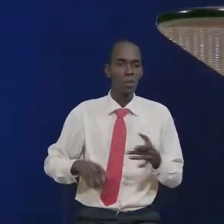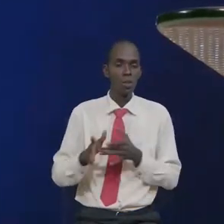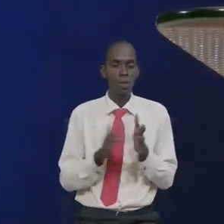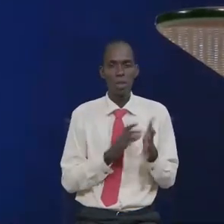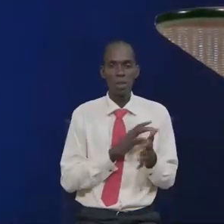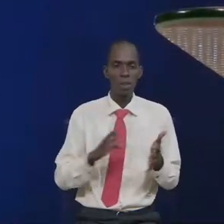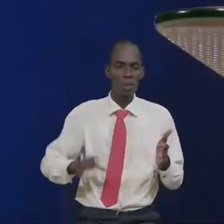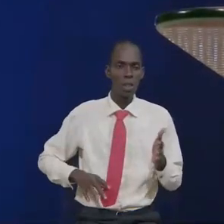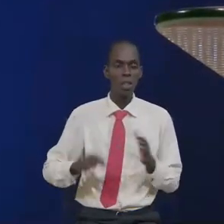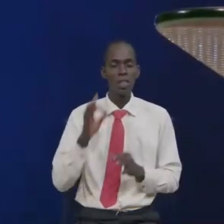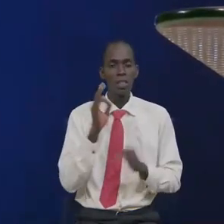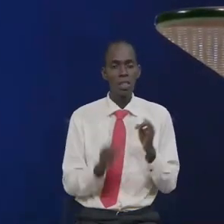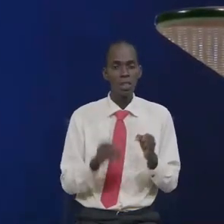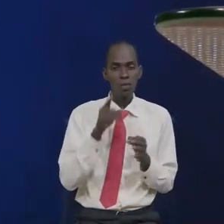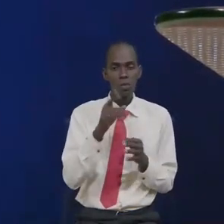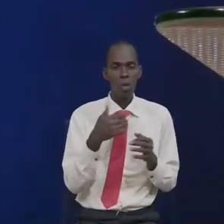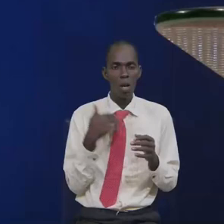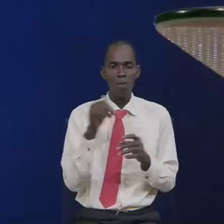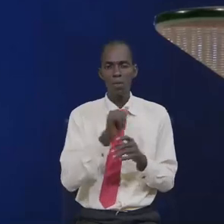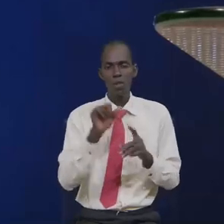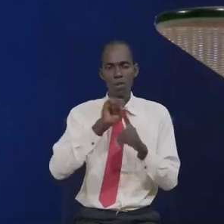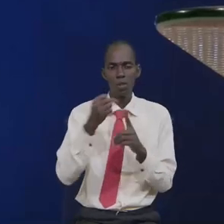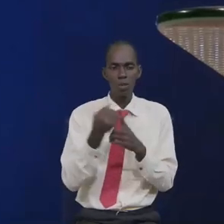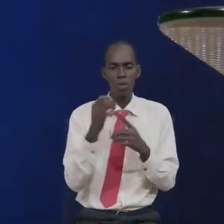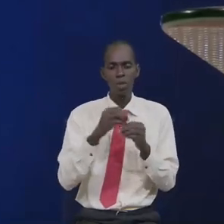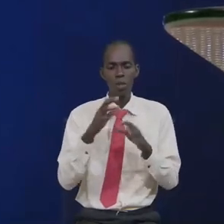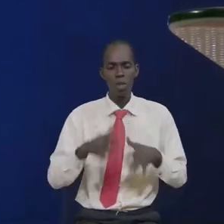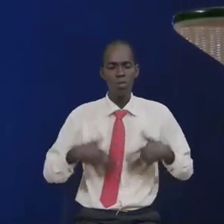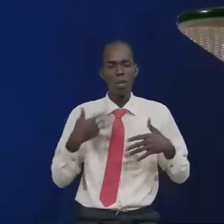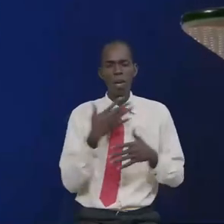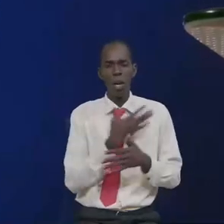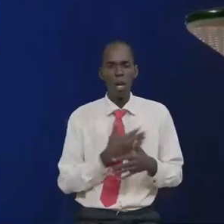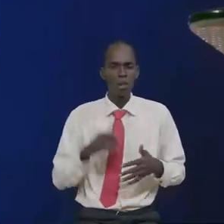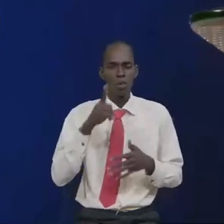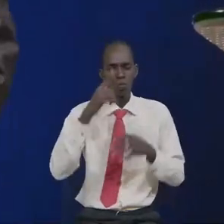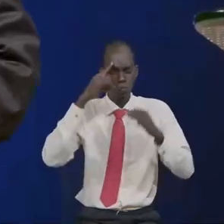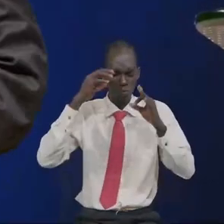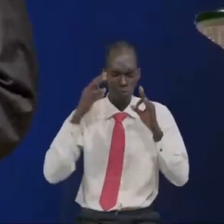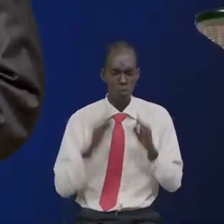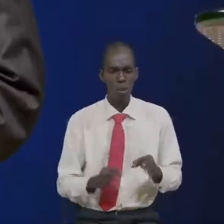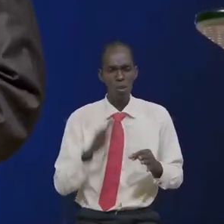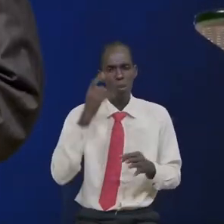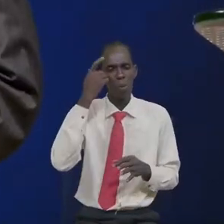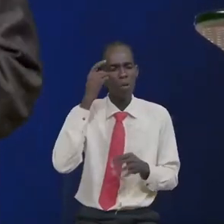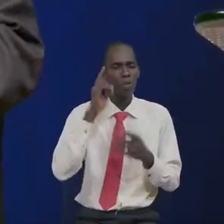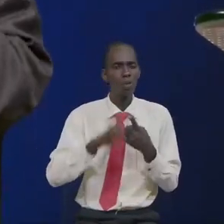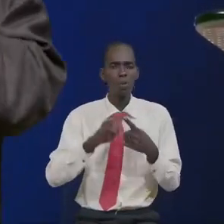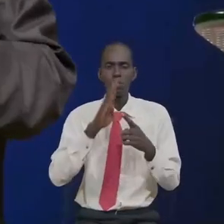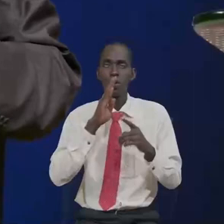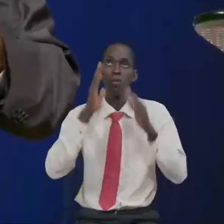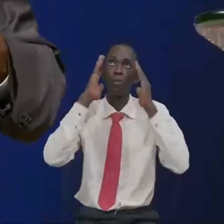vie, si vous permettez que votre cœur braque, que votre cœur